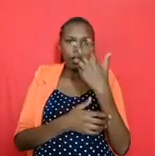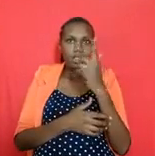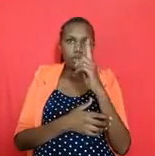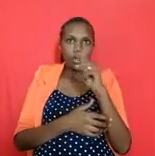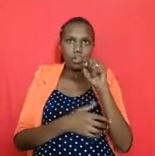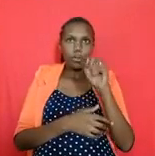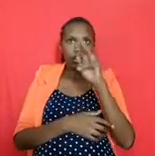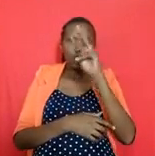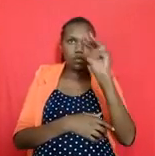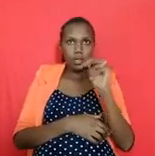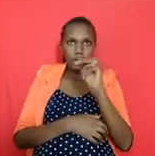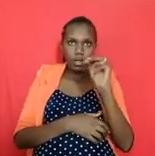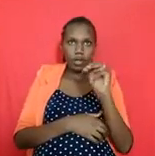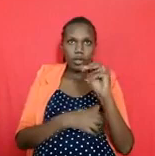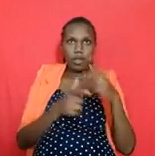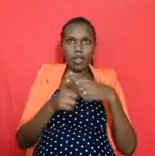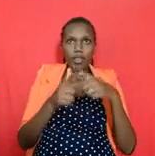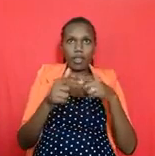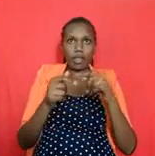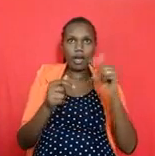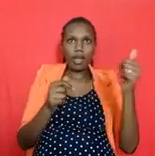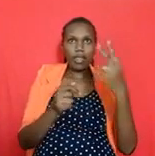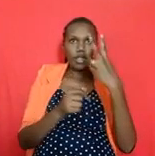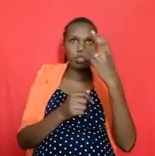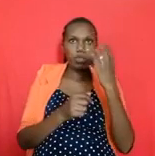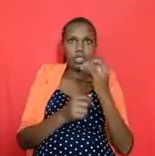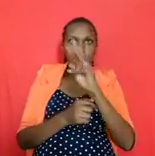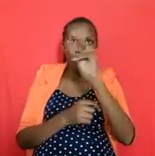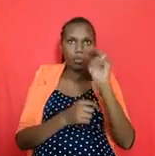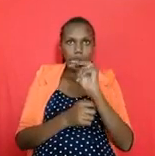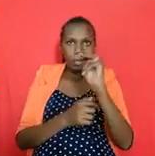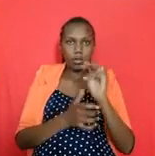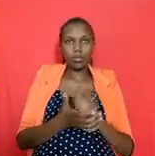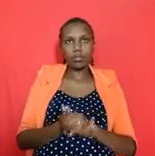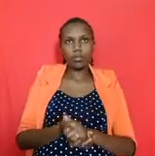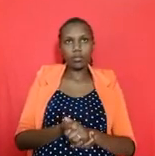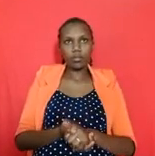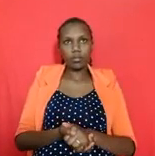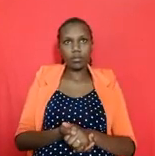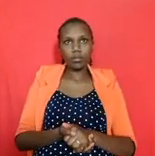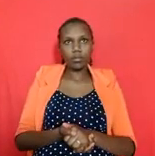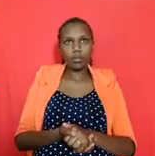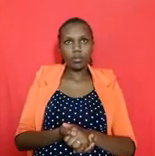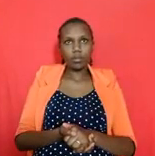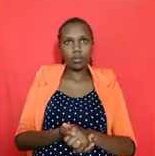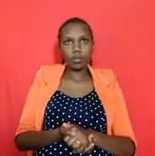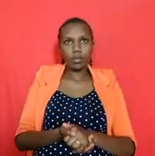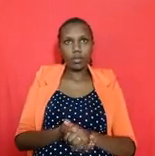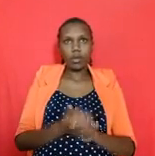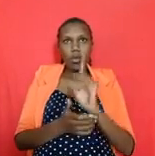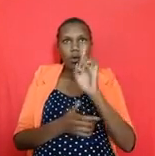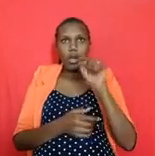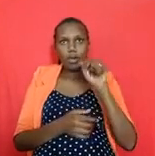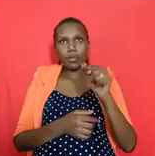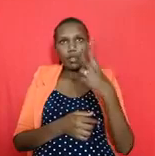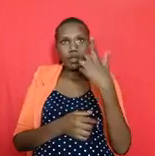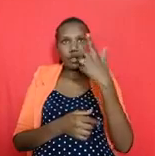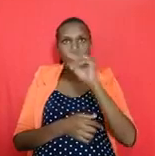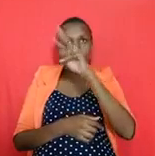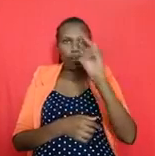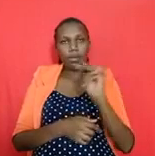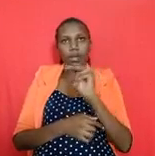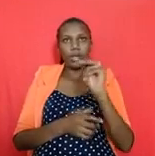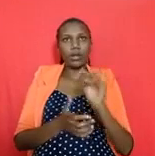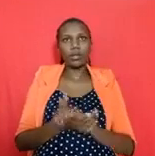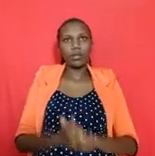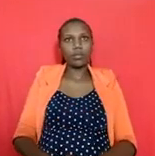31 mwaka-ini ucio ngi ciari milioni 20 hire of property milioni 1 na ngiri